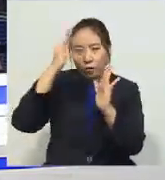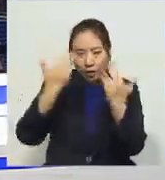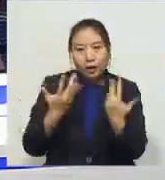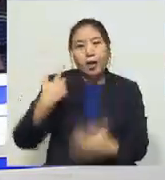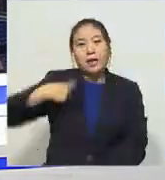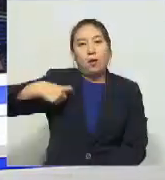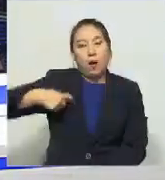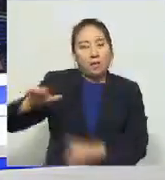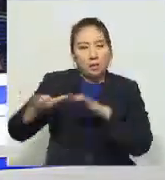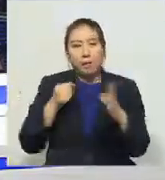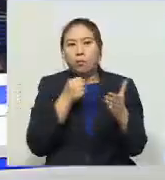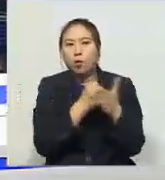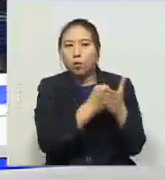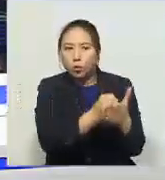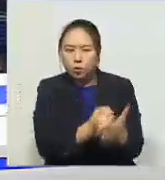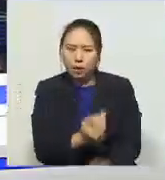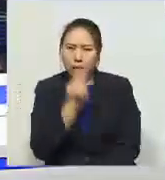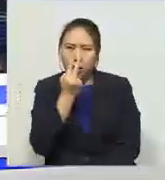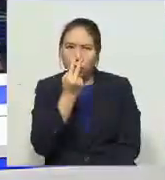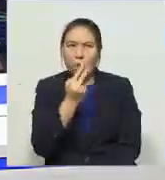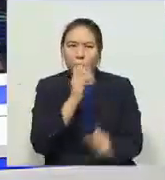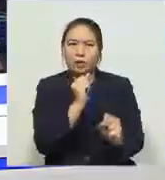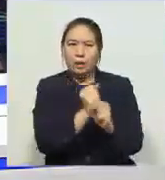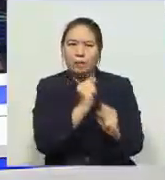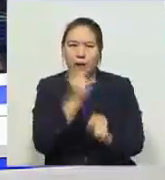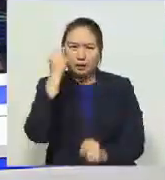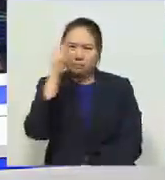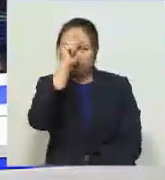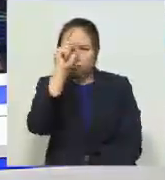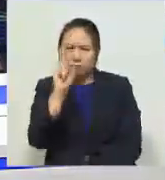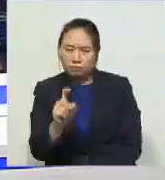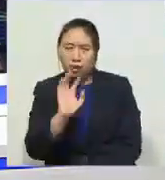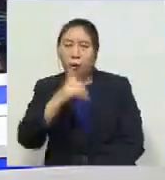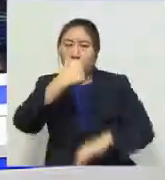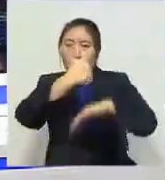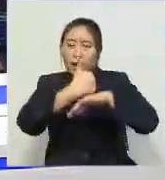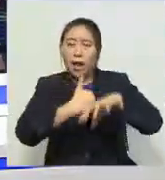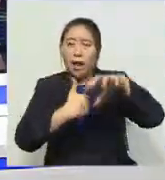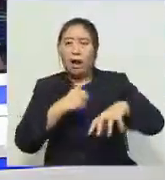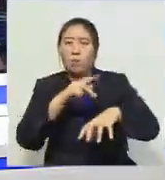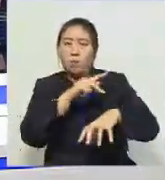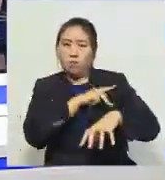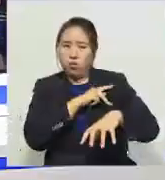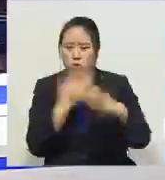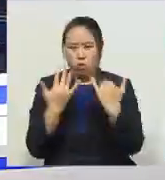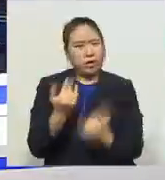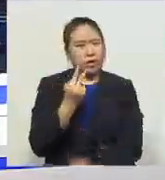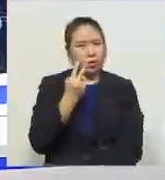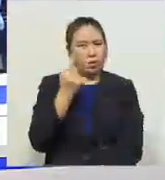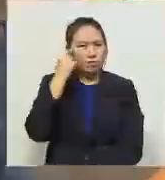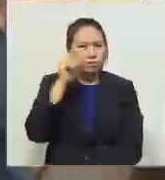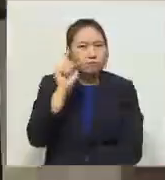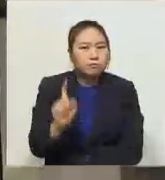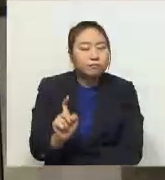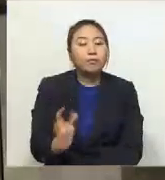ต่อสู้ข้อกล่าวหาแล้วก็ตั้งข้อสังเกตถึงการปฏิบัติหน้าที่ผู้อำนวยการสำนักงานพระพุทธศาสนาแห่งชาติคนปัจจุบันค่ะโด